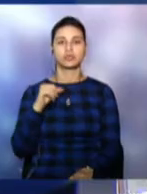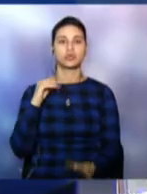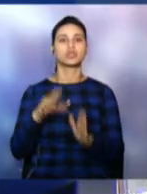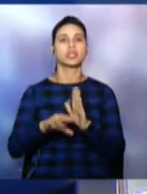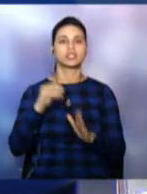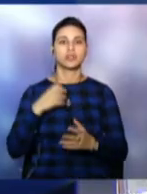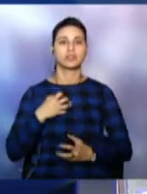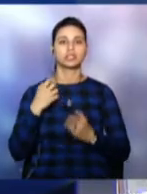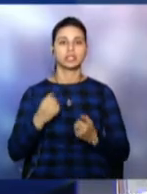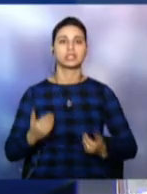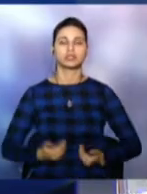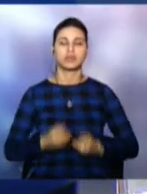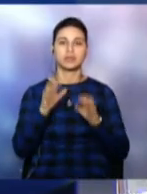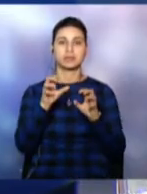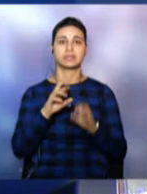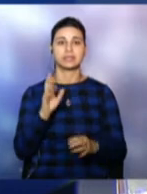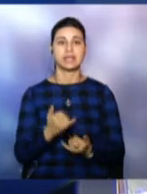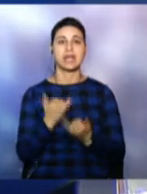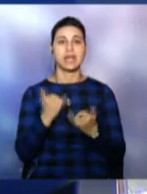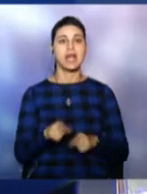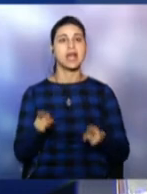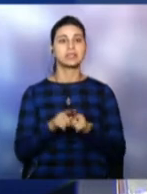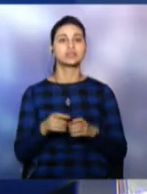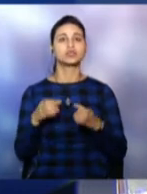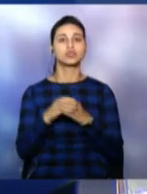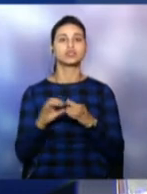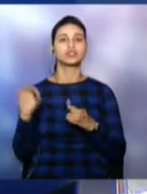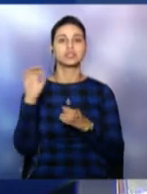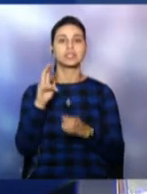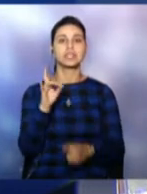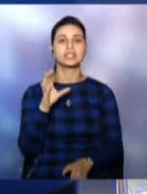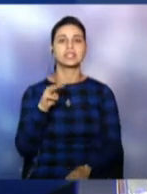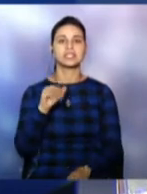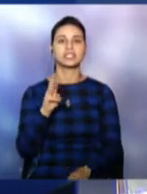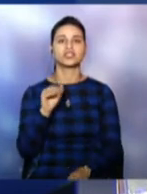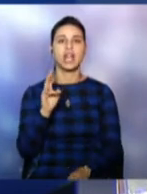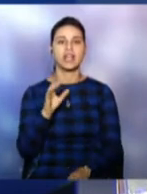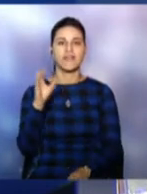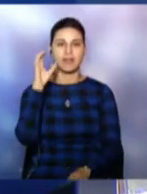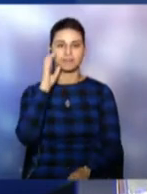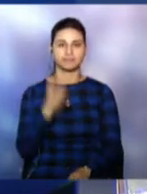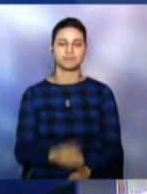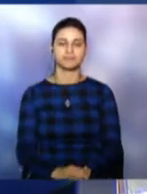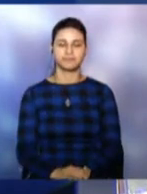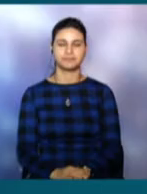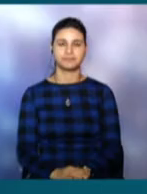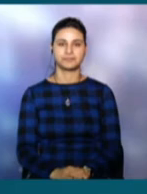უკვე ჯანსაღი ცხოვრების წესს და მორიგი ასეთი გუნდის შესახებ კრისტი შანავას სიუჟეტიდან შეიტყობთ.